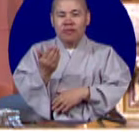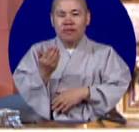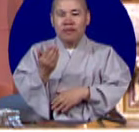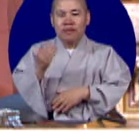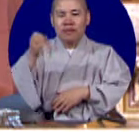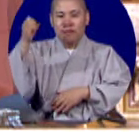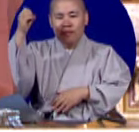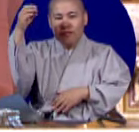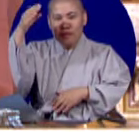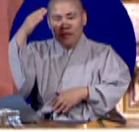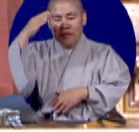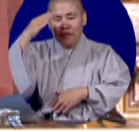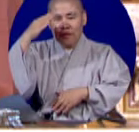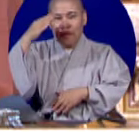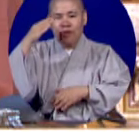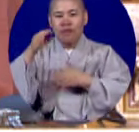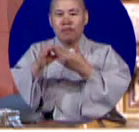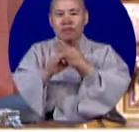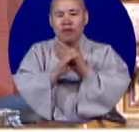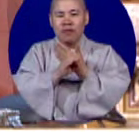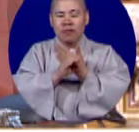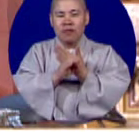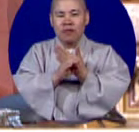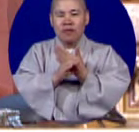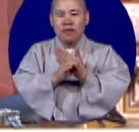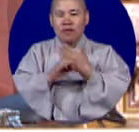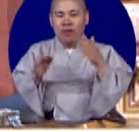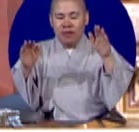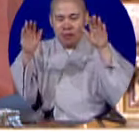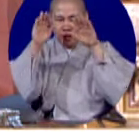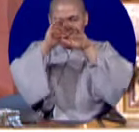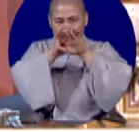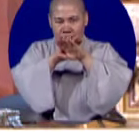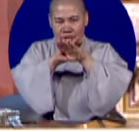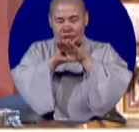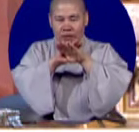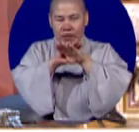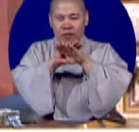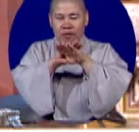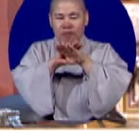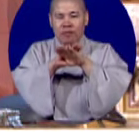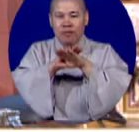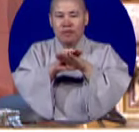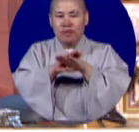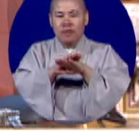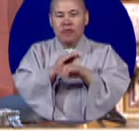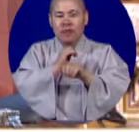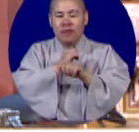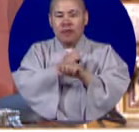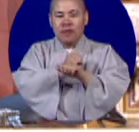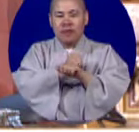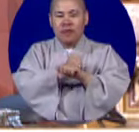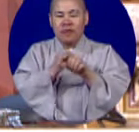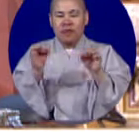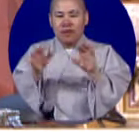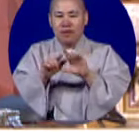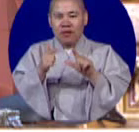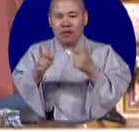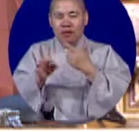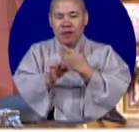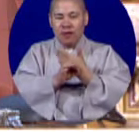등불을 딱 켜면요. 어두운 거 없애려고 안 해도 등불만 켜면 확